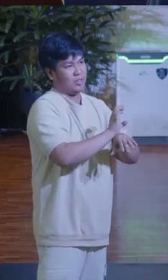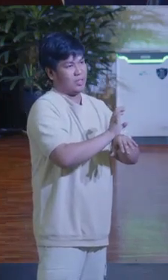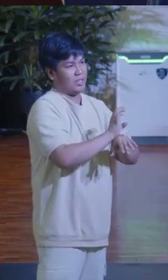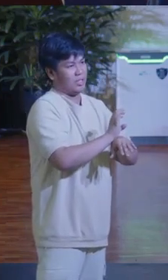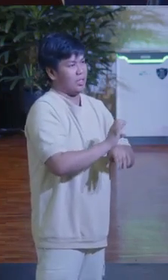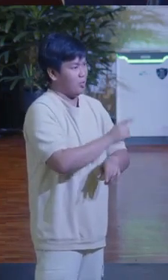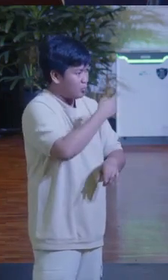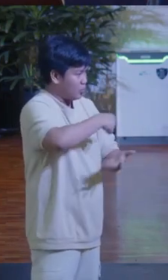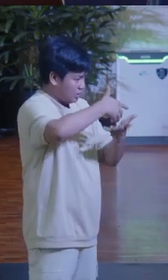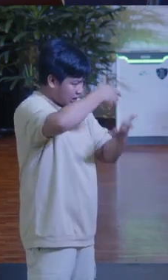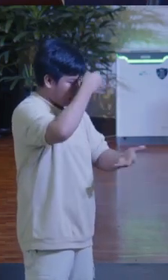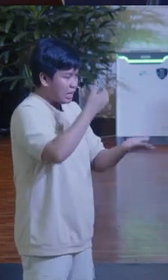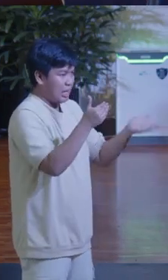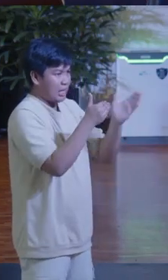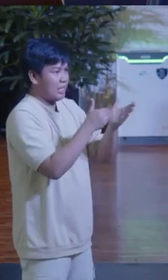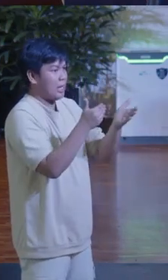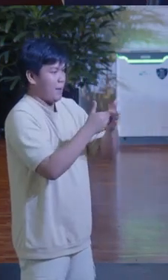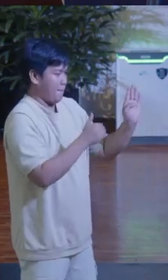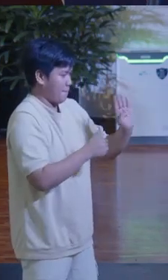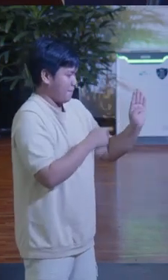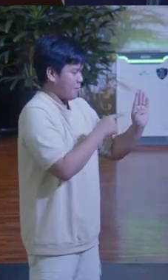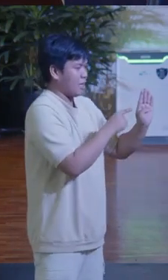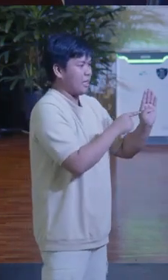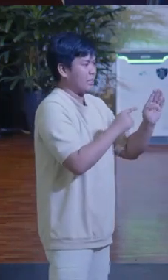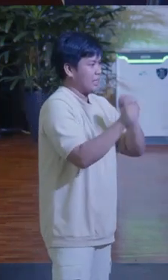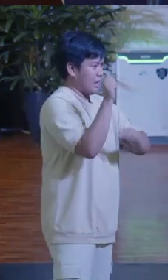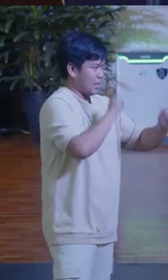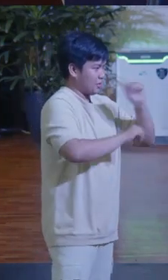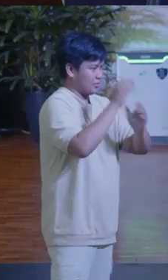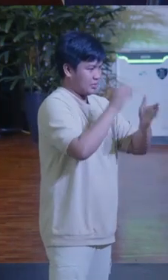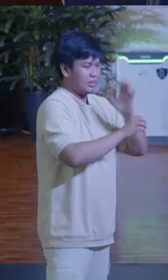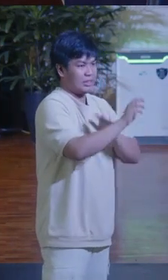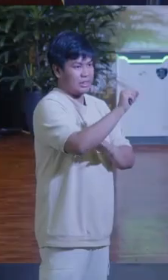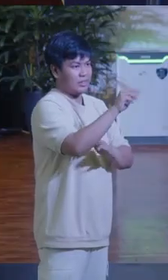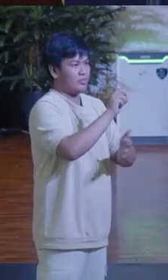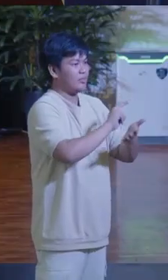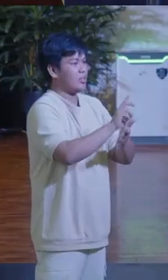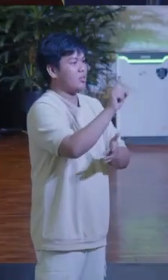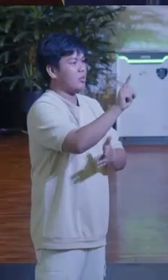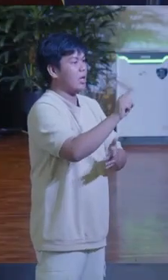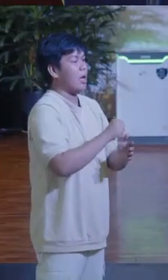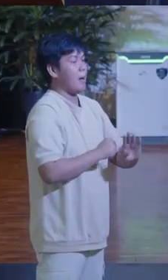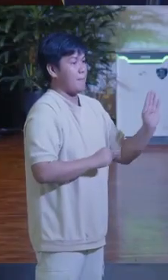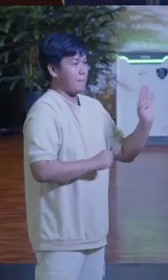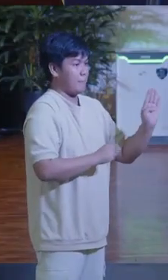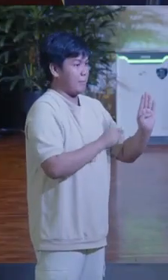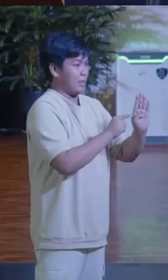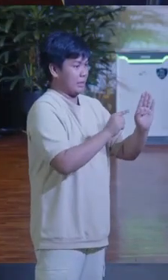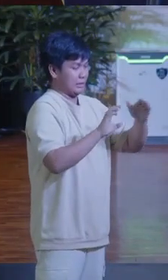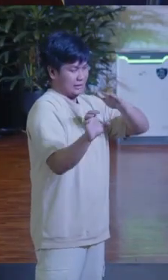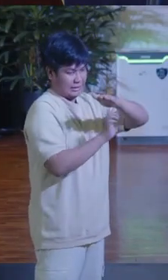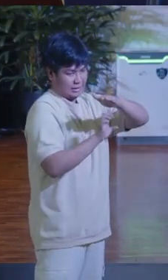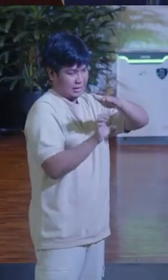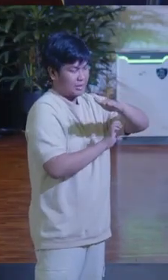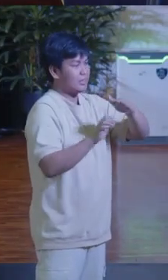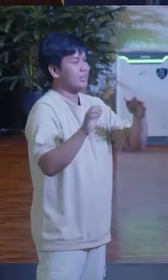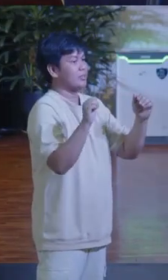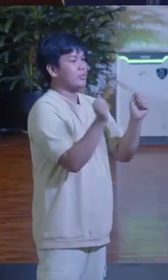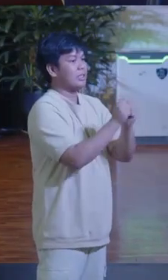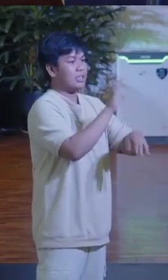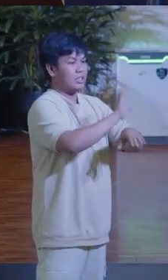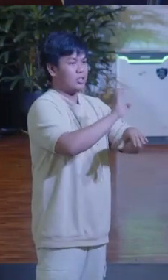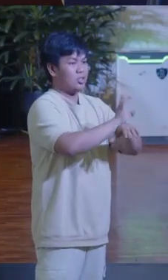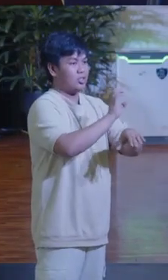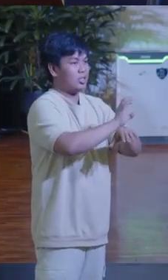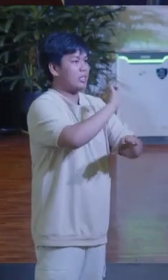Tapos nakita natin muli ang kanyang pangalan sa Acts 13:1. Kasi kasama siya sa mga elders ng church sa Antioch, dito